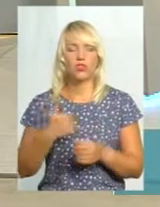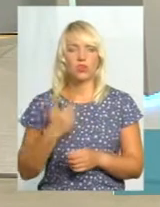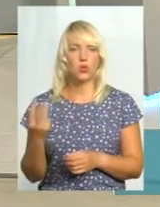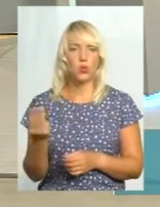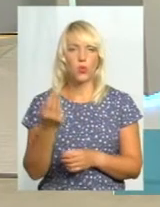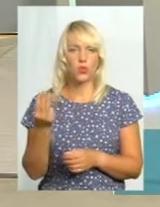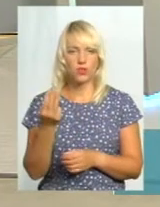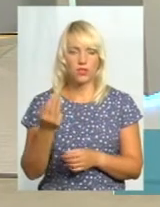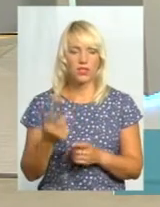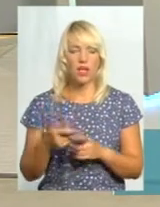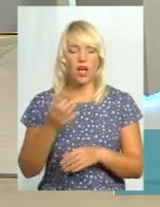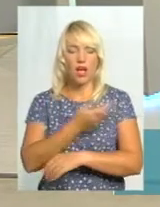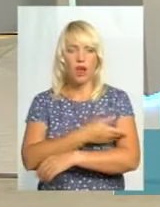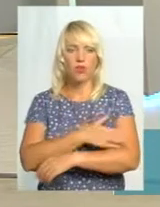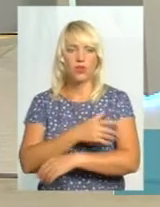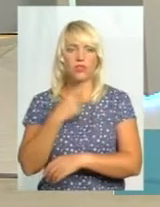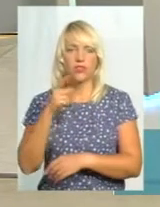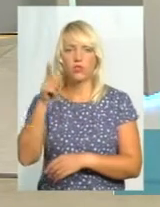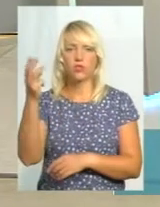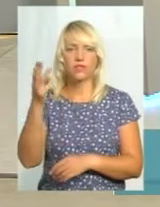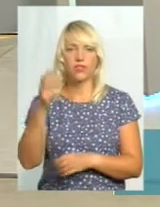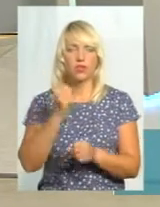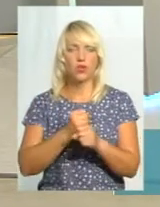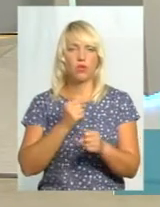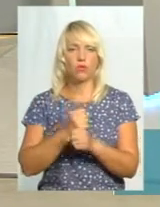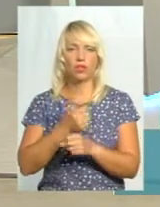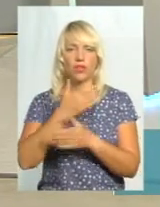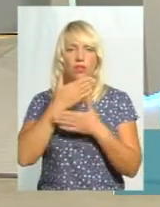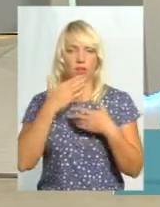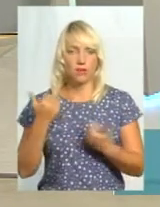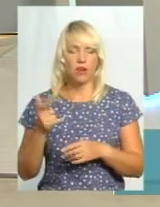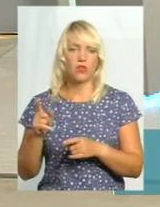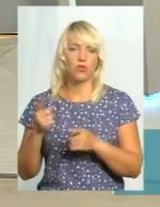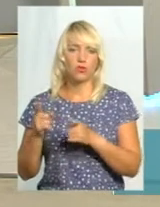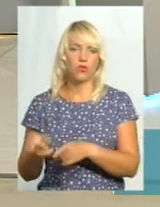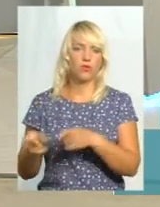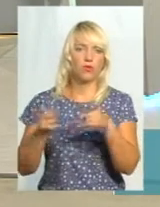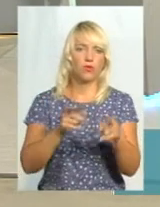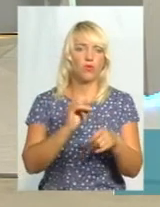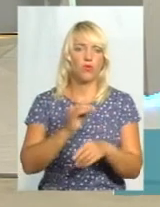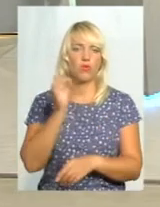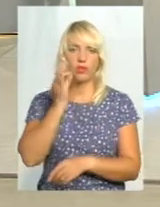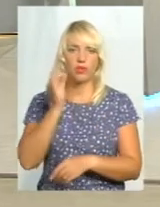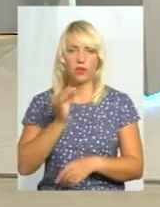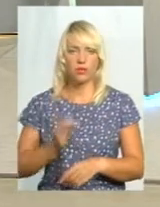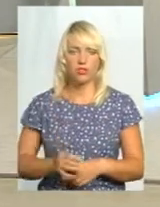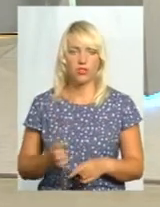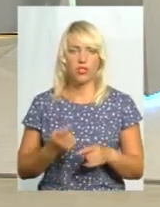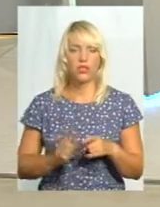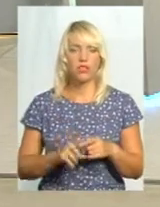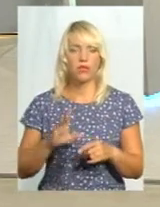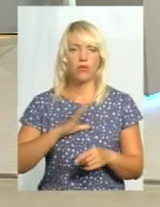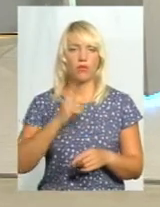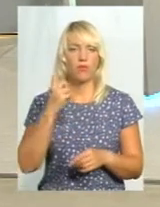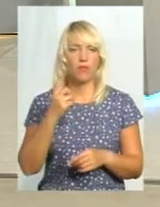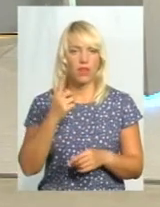привезли в Польщу, сказали, що вже чині роботи в Швеції нема, тому ми вас повесили в Німеччину. Далі, це був перший такий